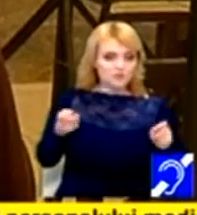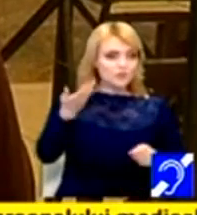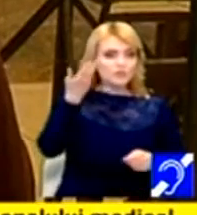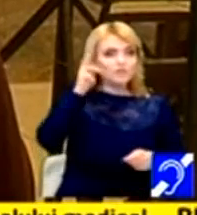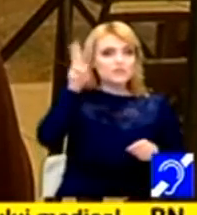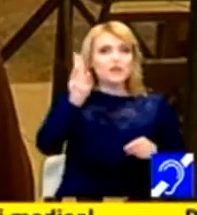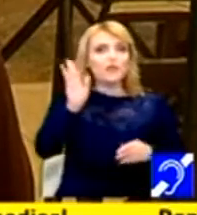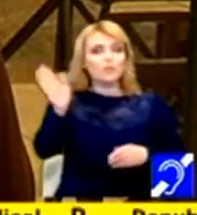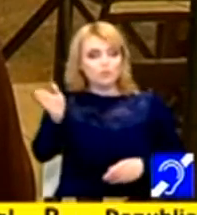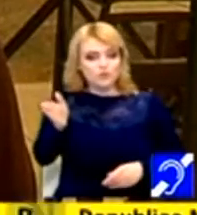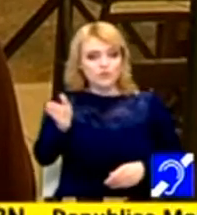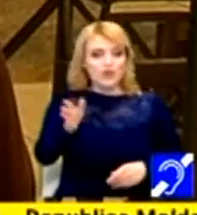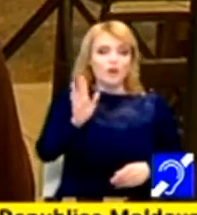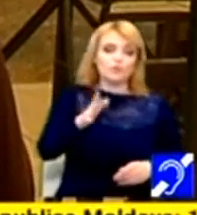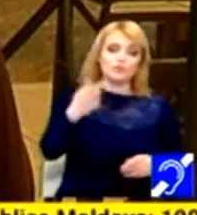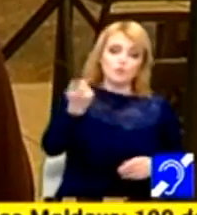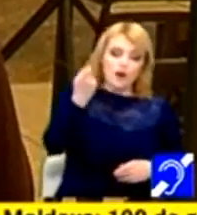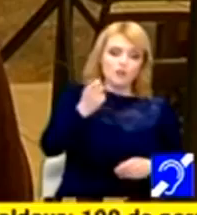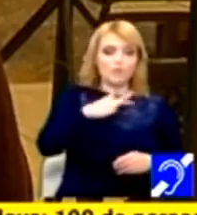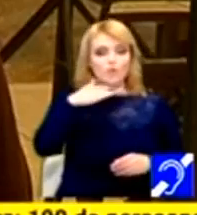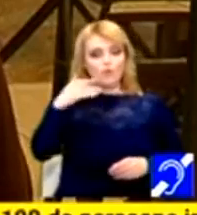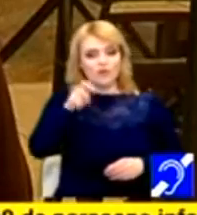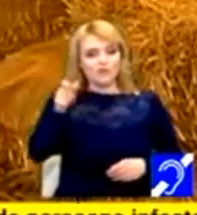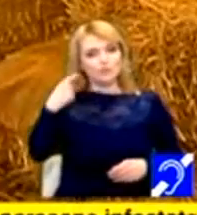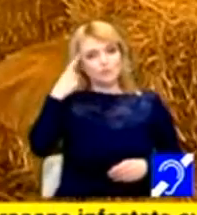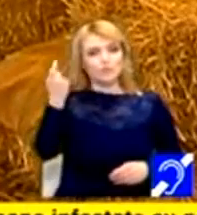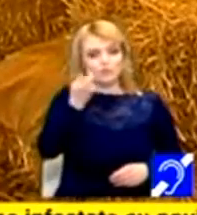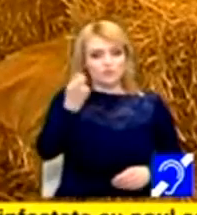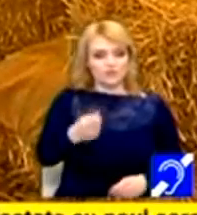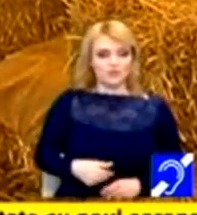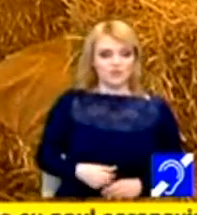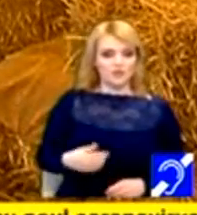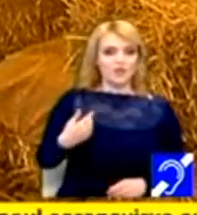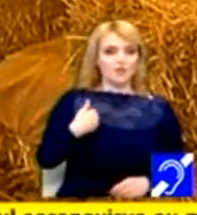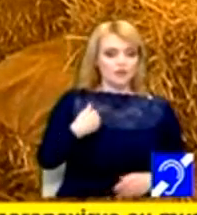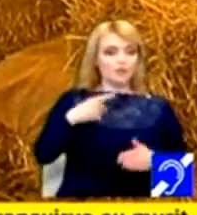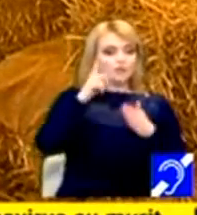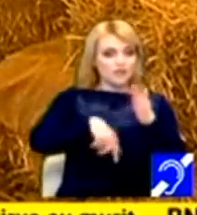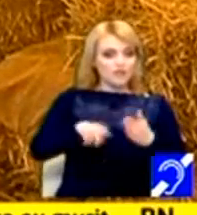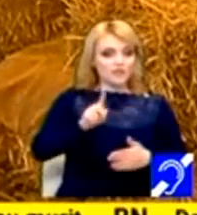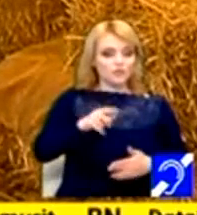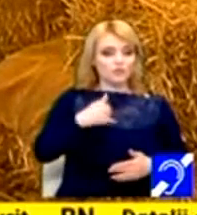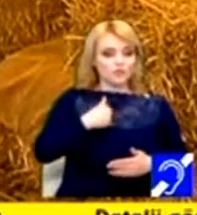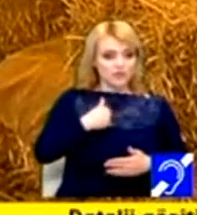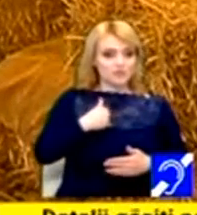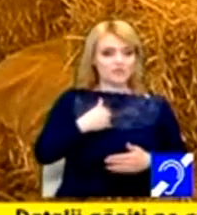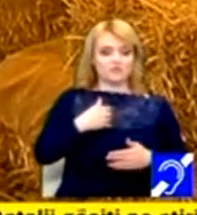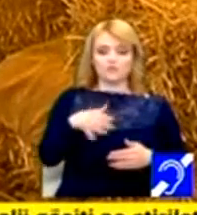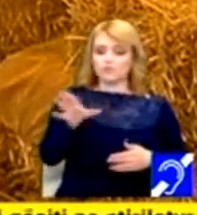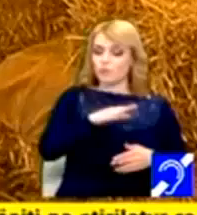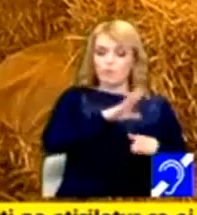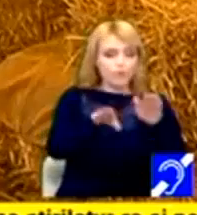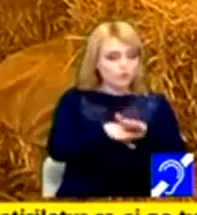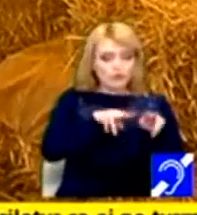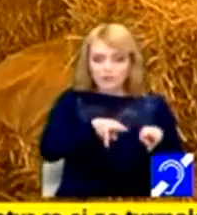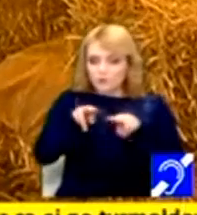fie, mulți oaspeți sau puțini, cred că puțini o să fie. Suntem destul de siguri pentru că noi avem un proces controlat,